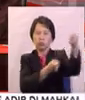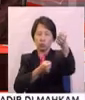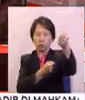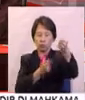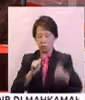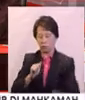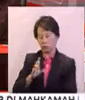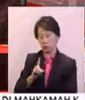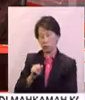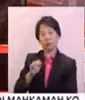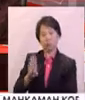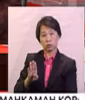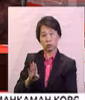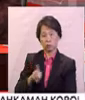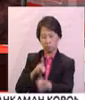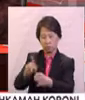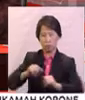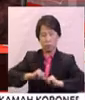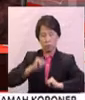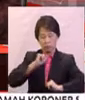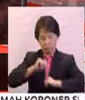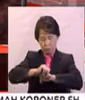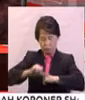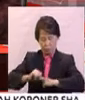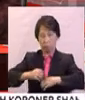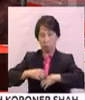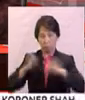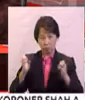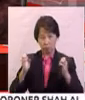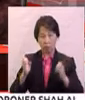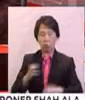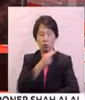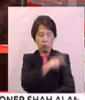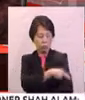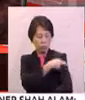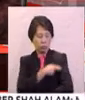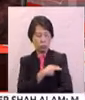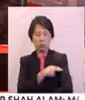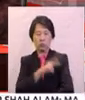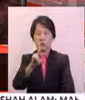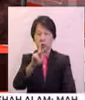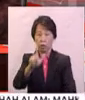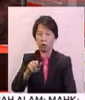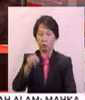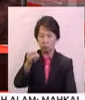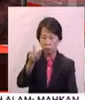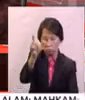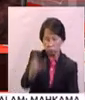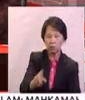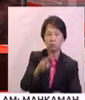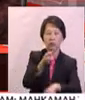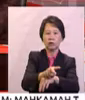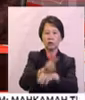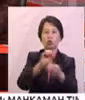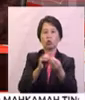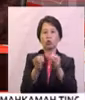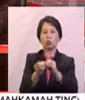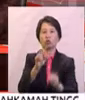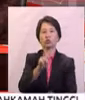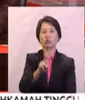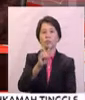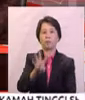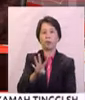Muhammad Adib Muhammad Kasim. Pakar bedah forensik Hospital Kuala Lumpur Dr. Ahmad Hafizam Hasmi merupakan saksi